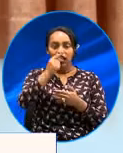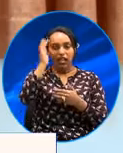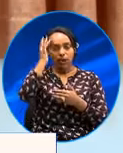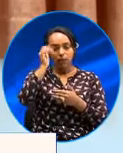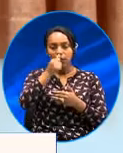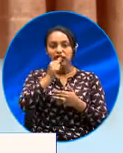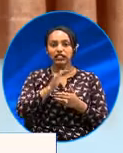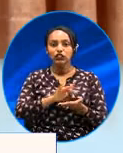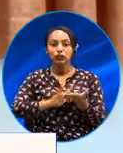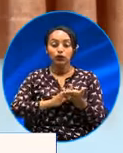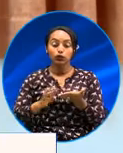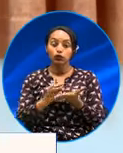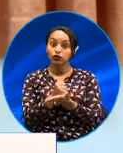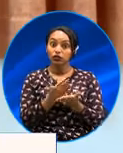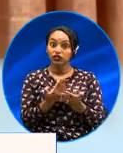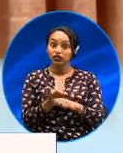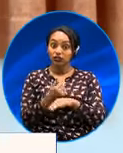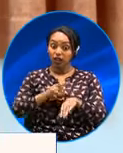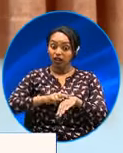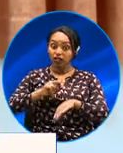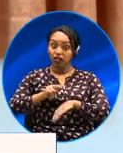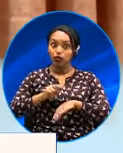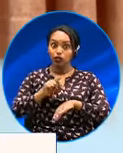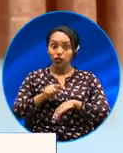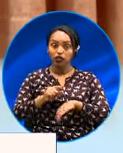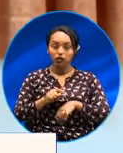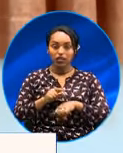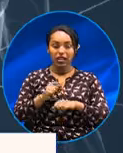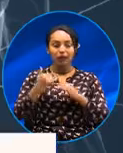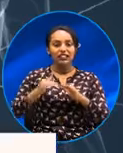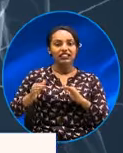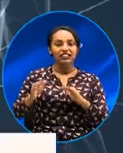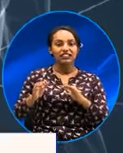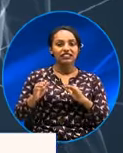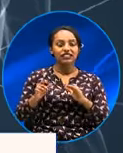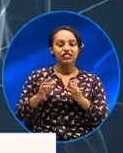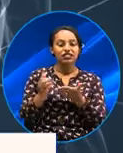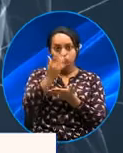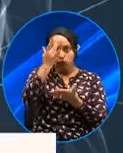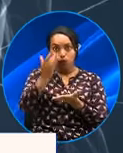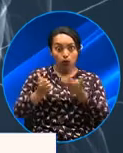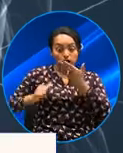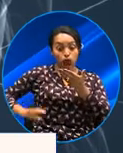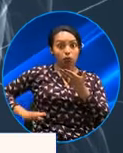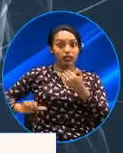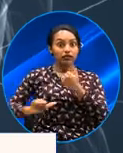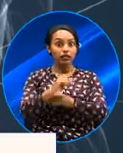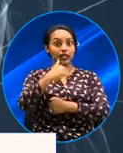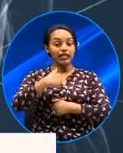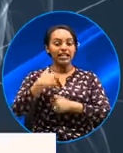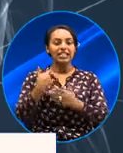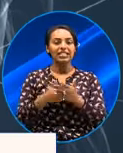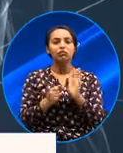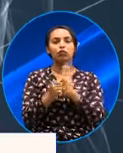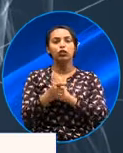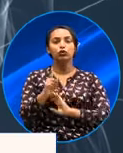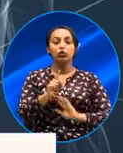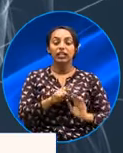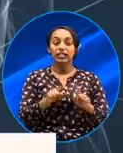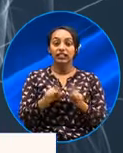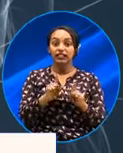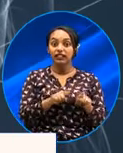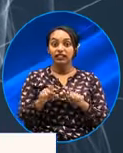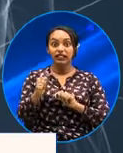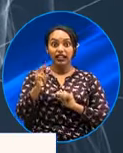ማስታገሻ መድኃኒቶች ቅድም የጠቀስኳቸው ያለ ልክ ሲወሰዱ ያጠቃሉ። ጉበት በሽታ እንግዲህ ምልክቶቹ